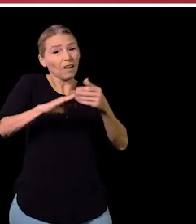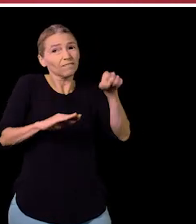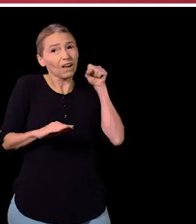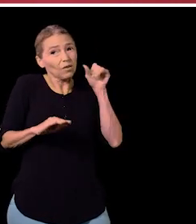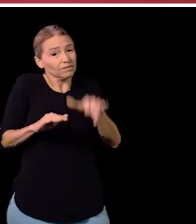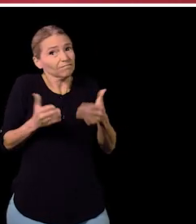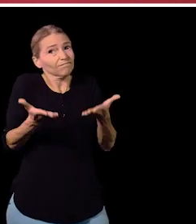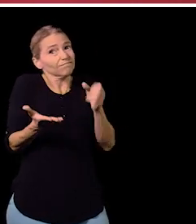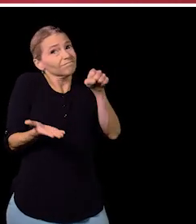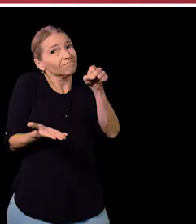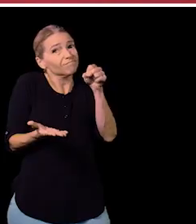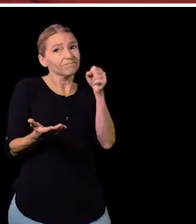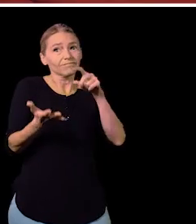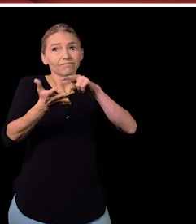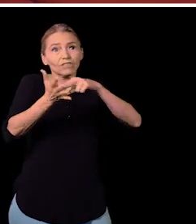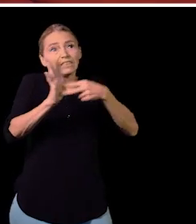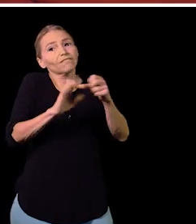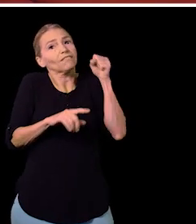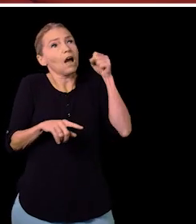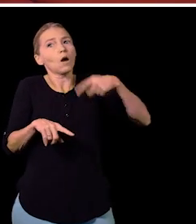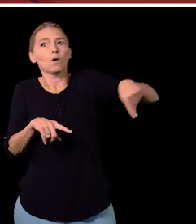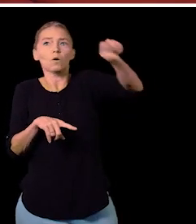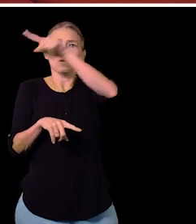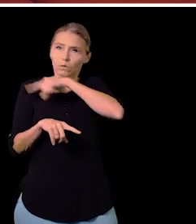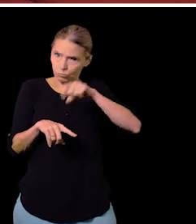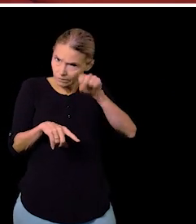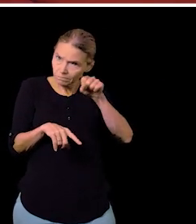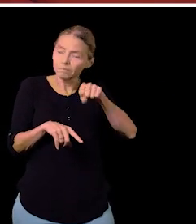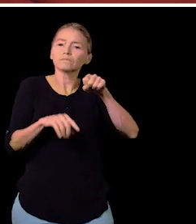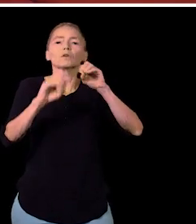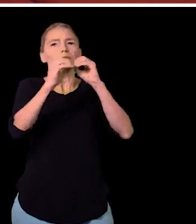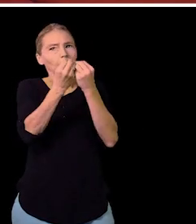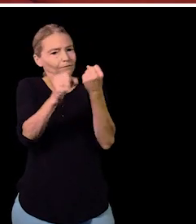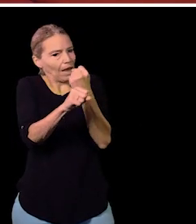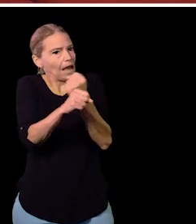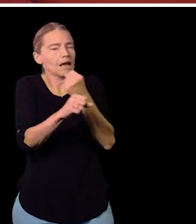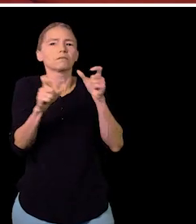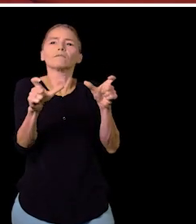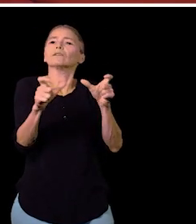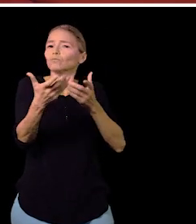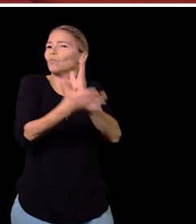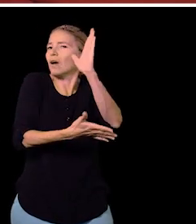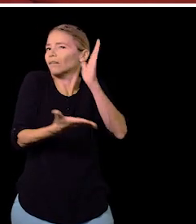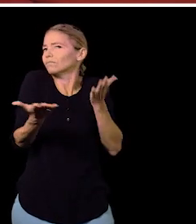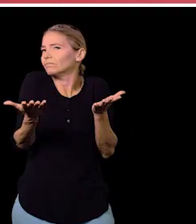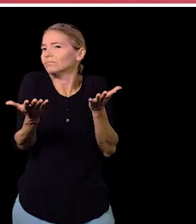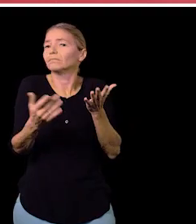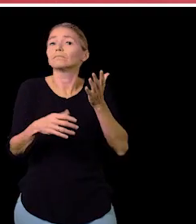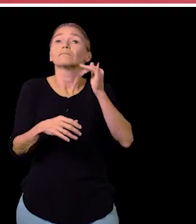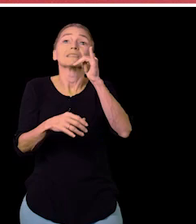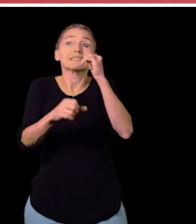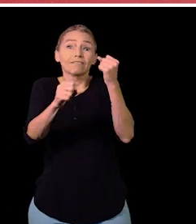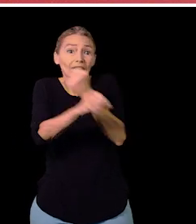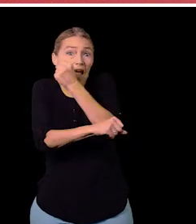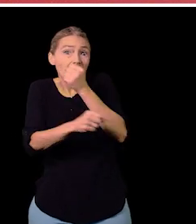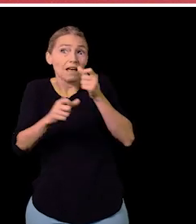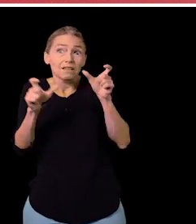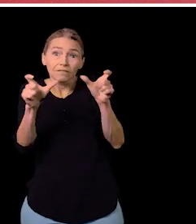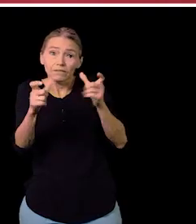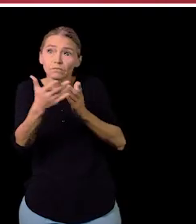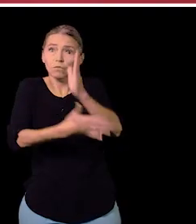en fait. Puis, j'irais même plus loin en disant que quand ils en font, bien, ils s'en rendent même plus compte. Mm-hmm. Mais c'est vrai